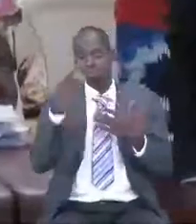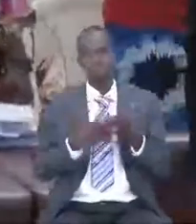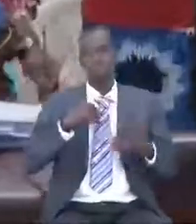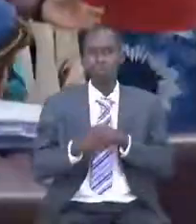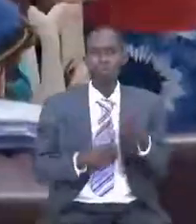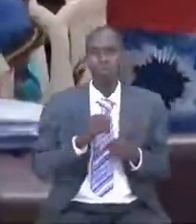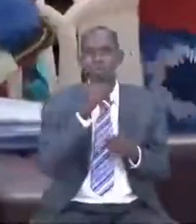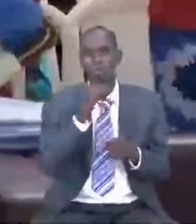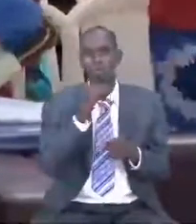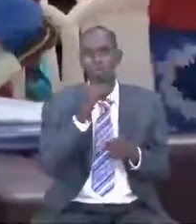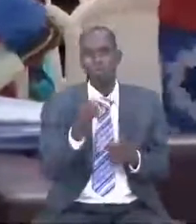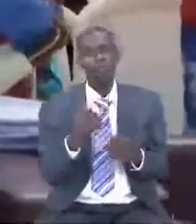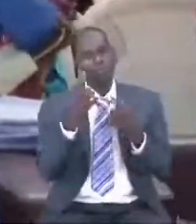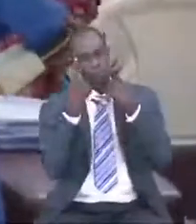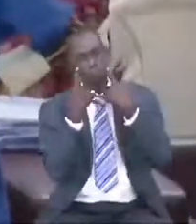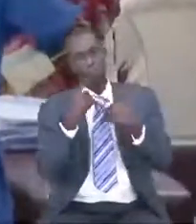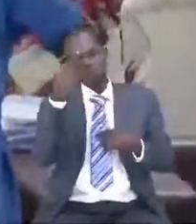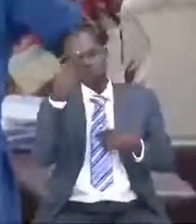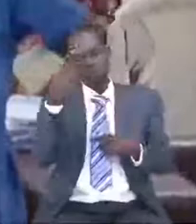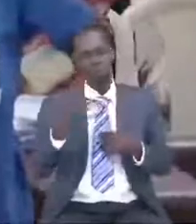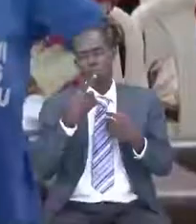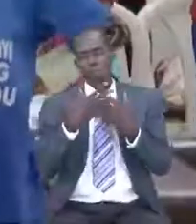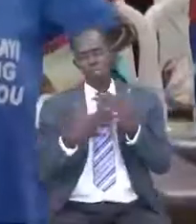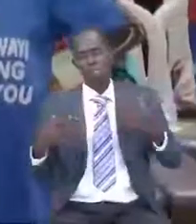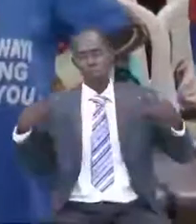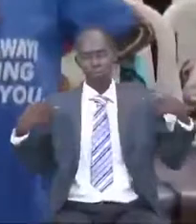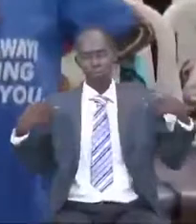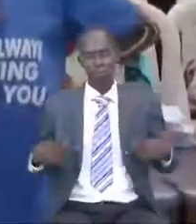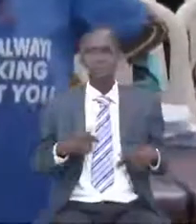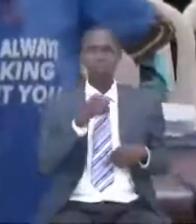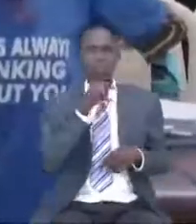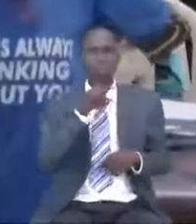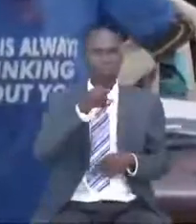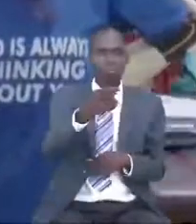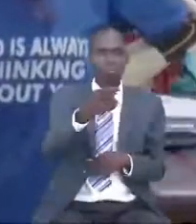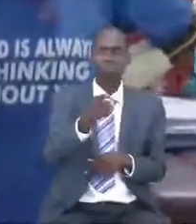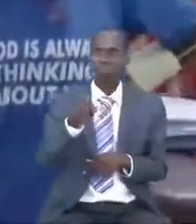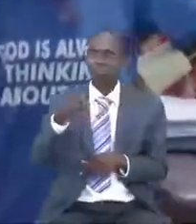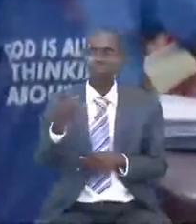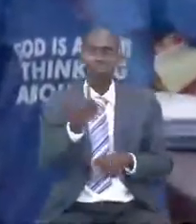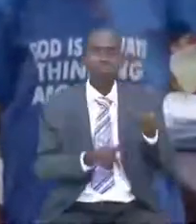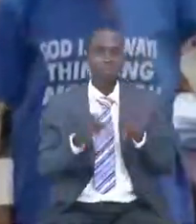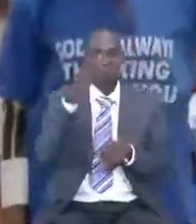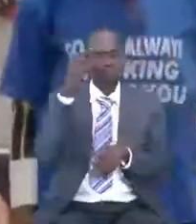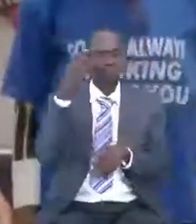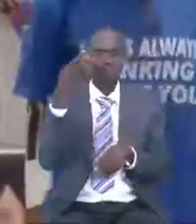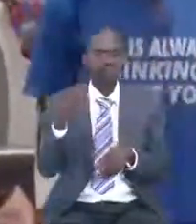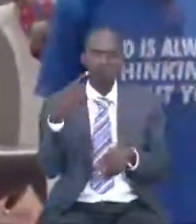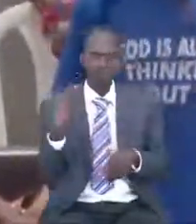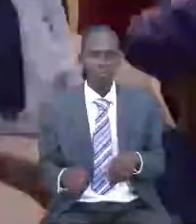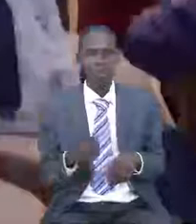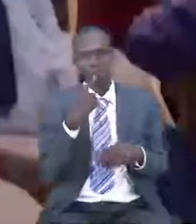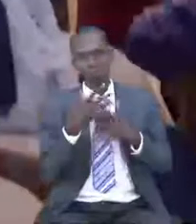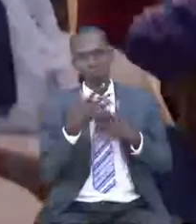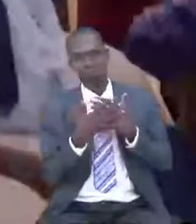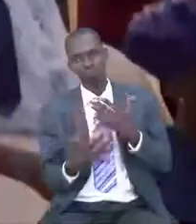transforme ça en bénédiction. Bénédiction, ne pleure plus à cause des saignements, des déchirés internes, ne critique pas